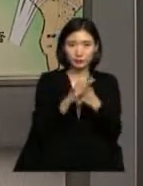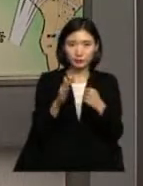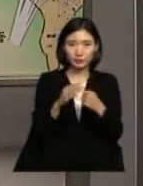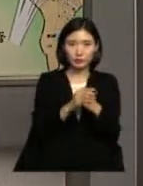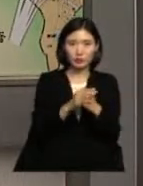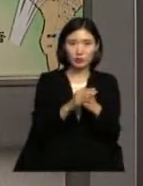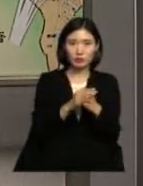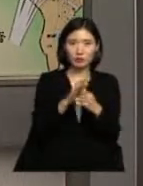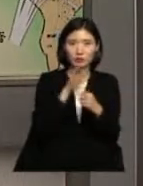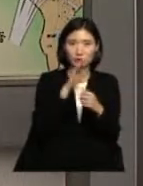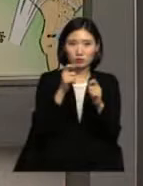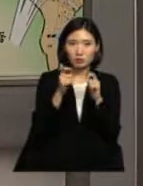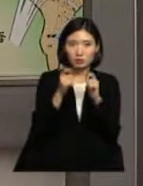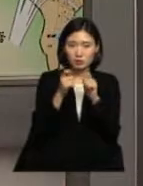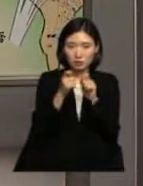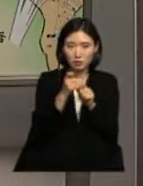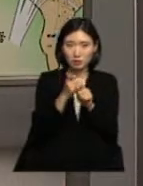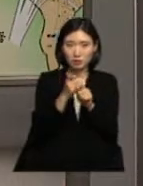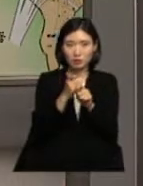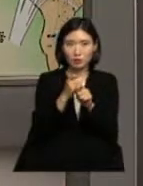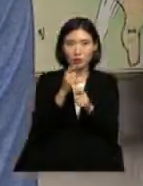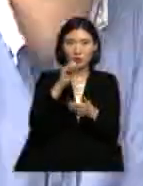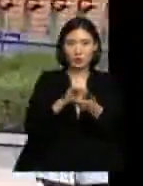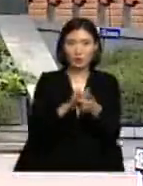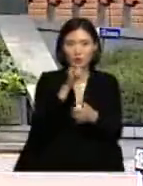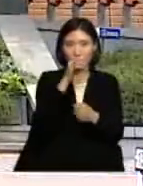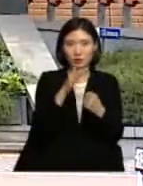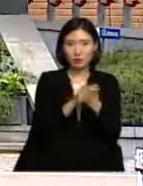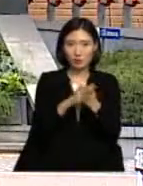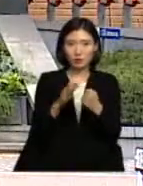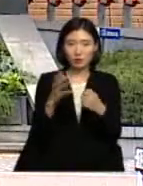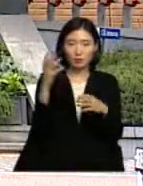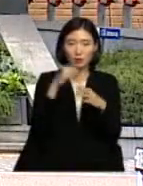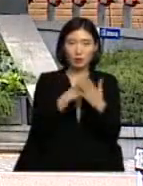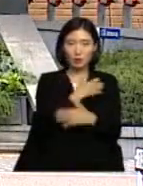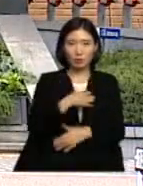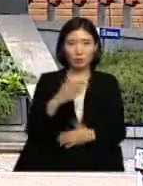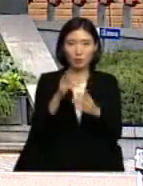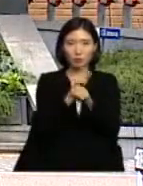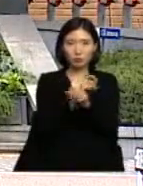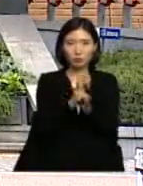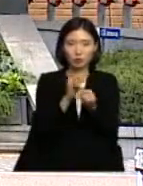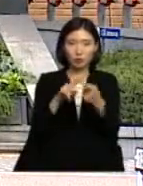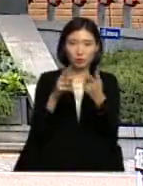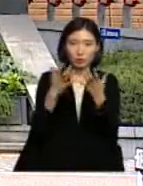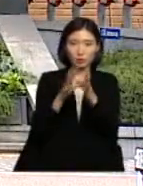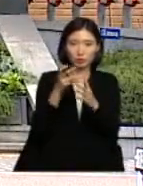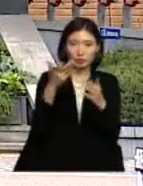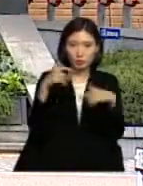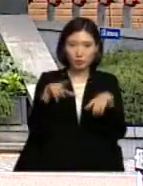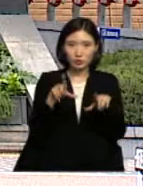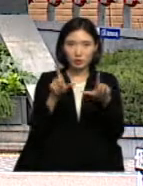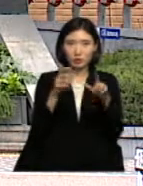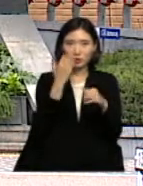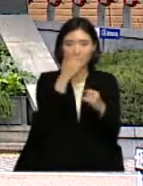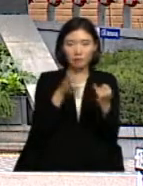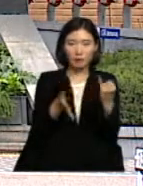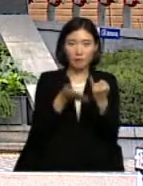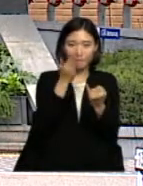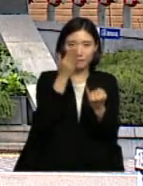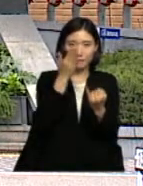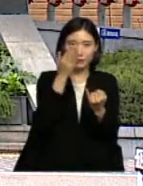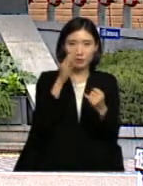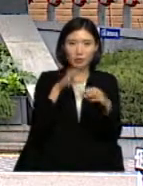실체에 접근할 수는 없는 한계를 근본적으로 갖고 있어서 한편 해당 구청 공무원 노조는 지난 19일 정 씨를 성매매처벌법